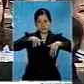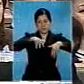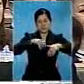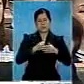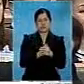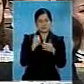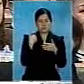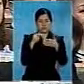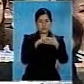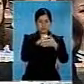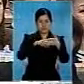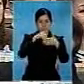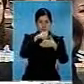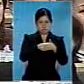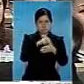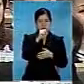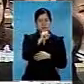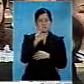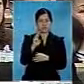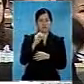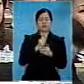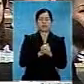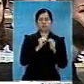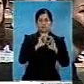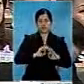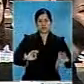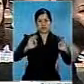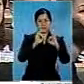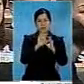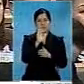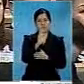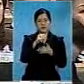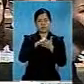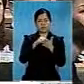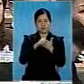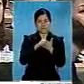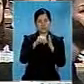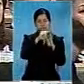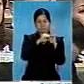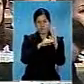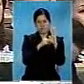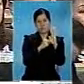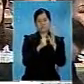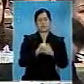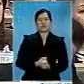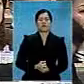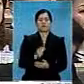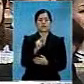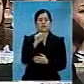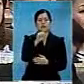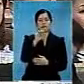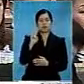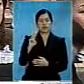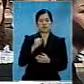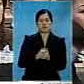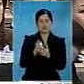การเลือกตั้งสมาชิกวุฒิสภานี่คือหัวใจสำคัญของการแก้ไขร่างแรกนะครับถามว่าสมาชิกวุฒิสภาเนี่ย